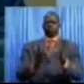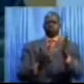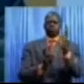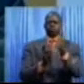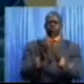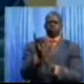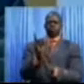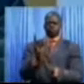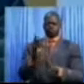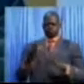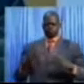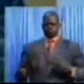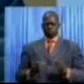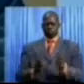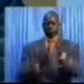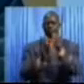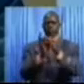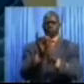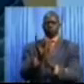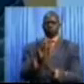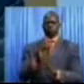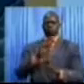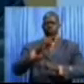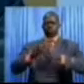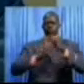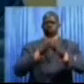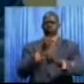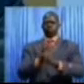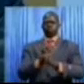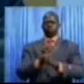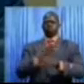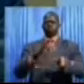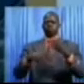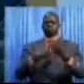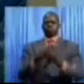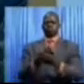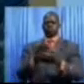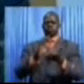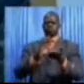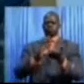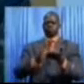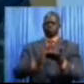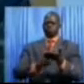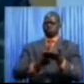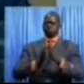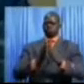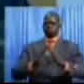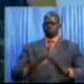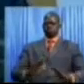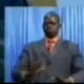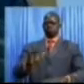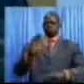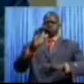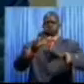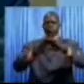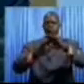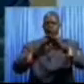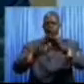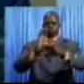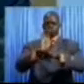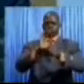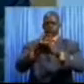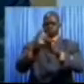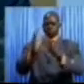efforts de promotion d'une nation entièrement réconciliée. J'appelle les Ivoiriens